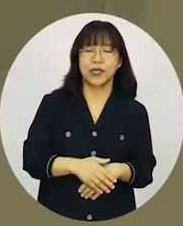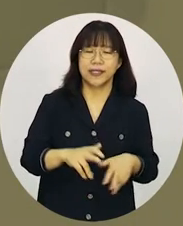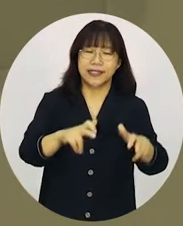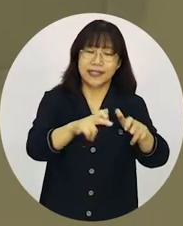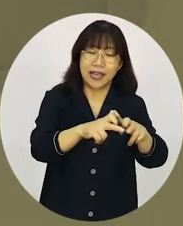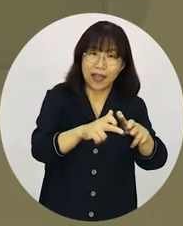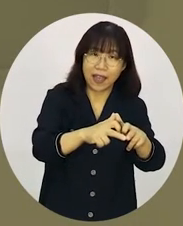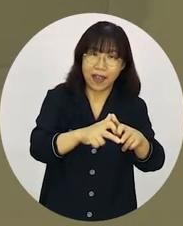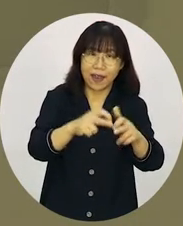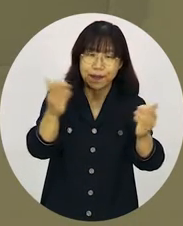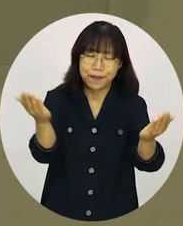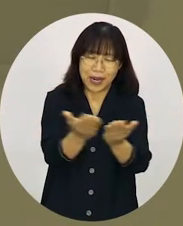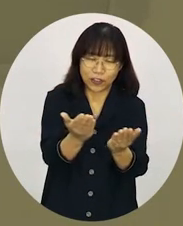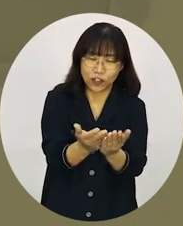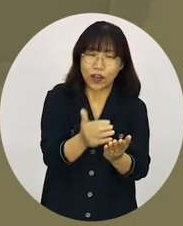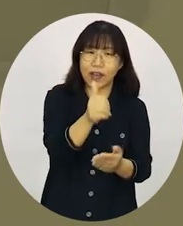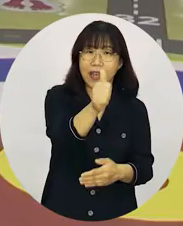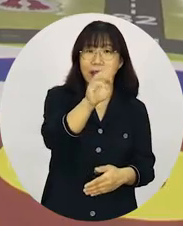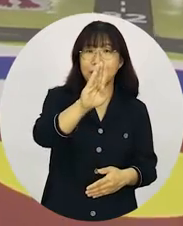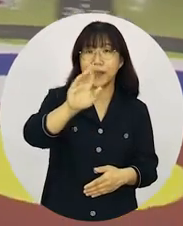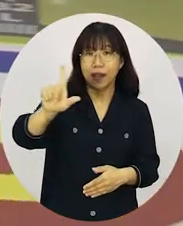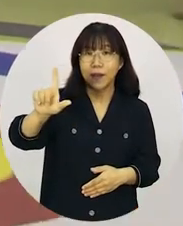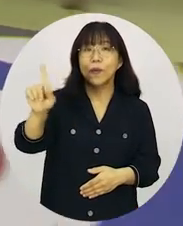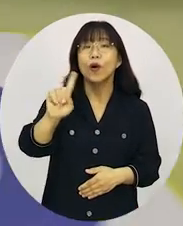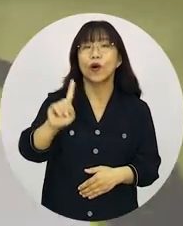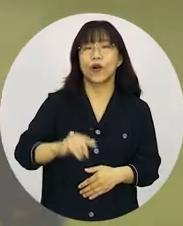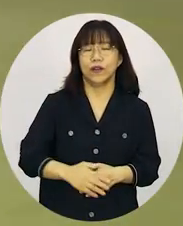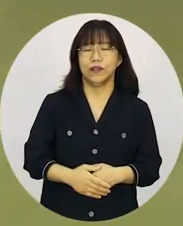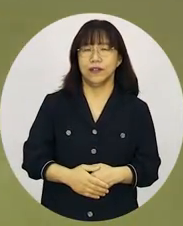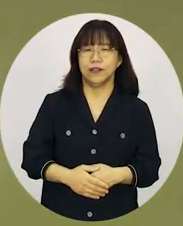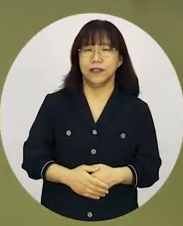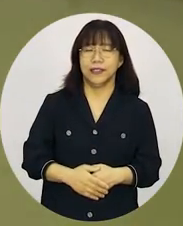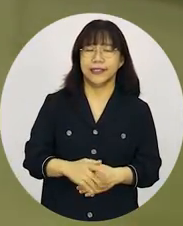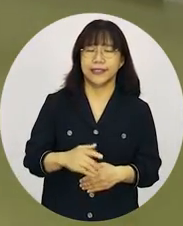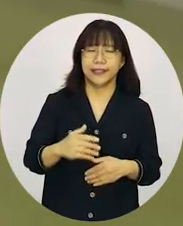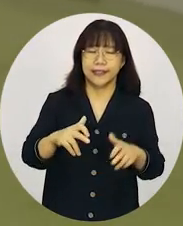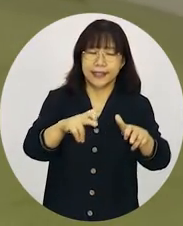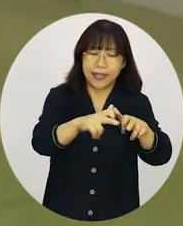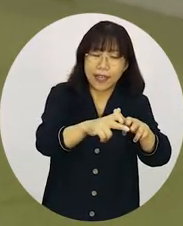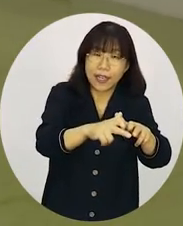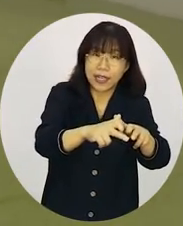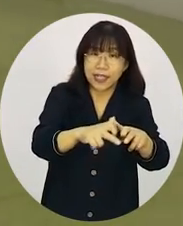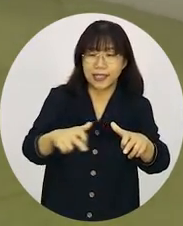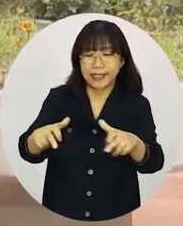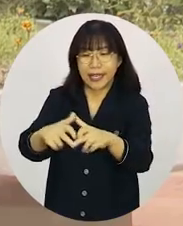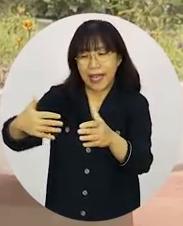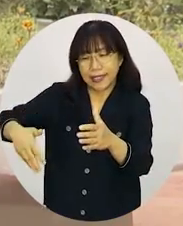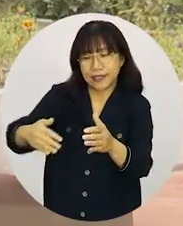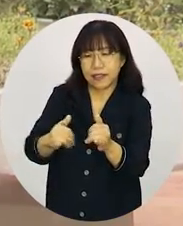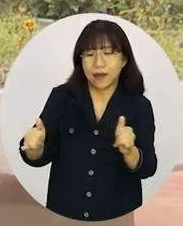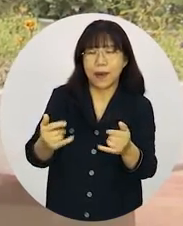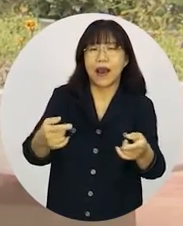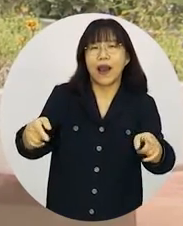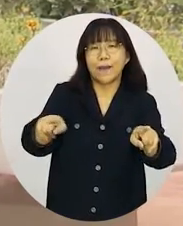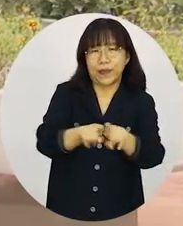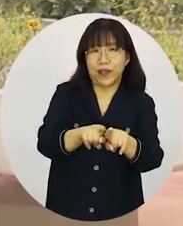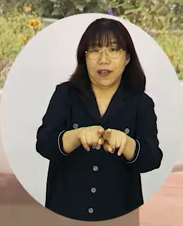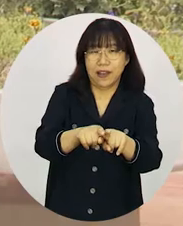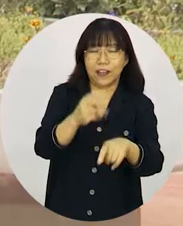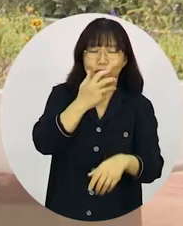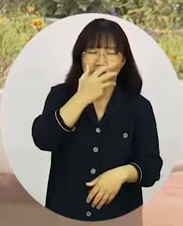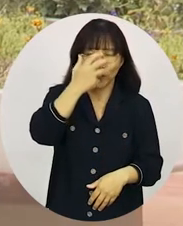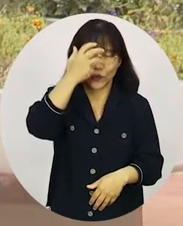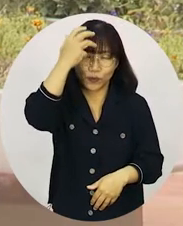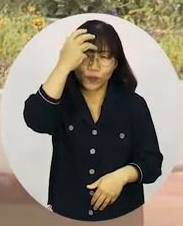국립항공 박물관에 장애에 맞춤형 교육 프로그램 에이블은 장애인이 항공을 통해 비장애인과 차별